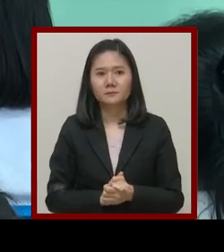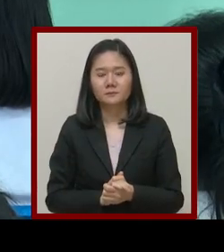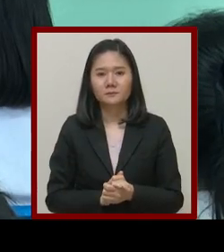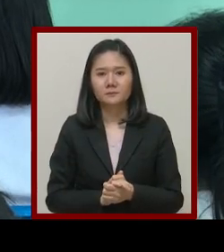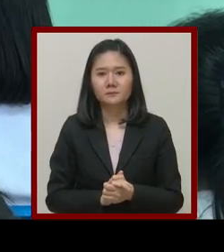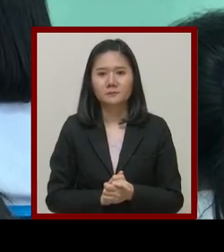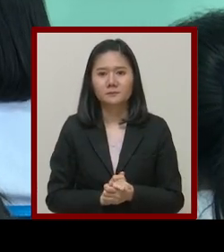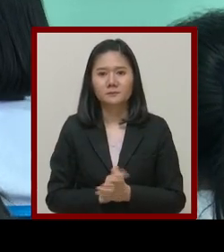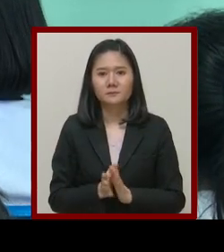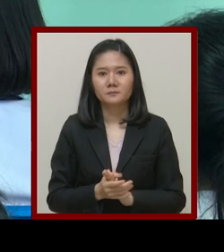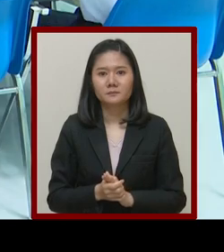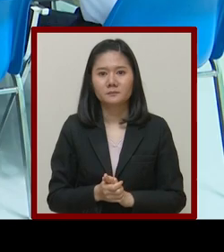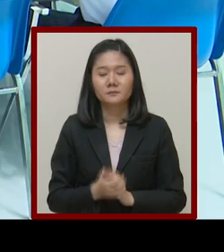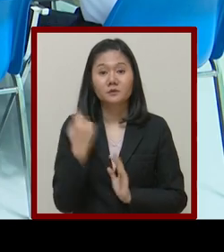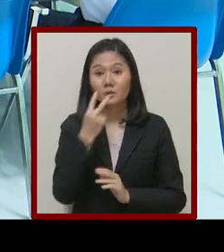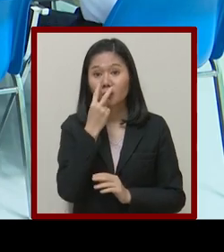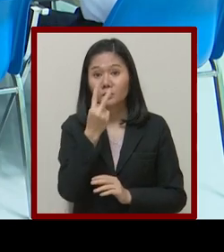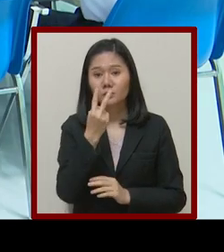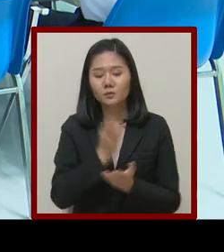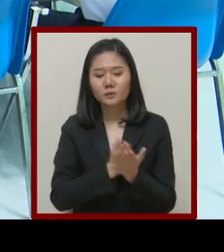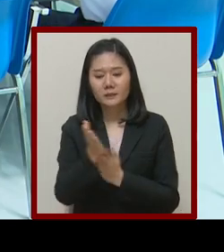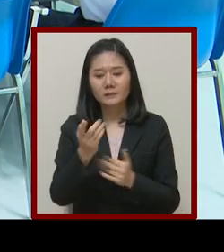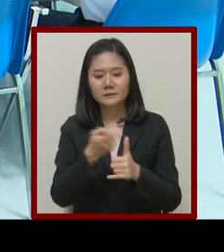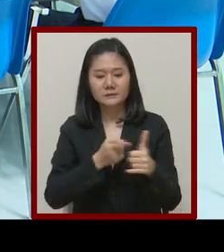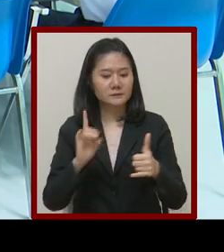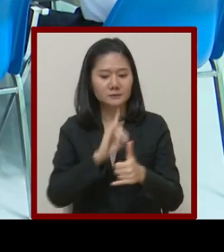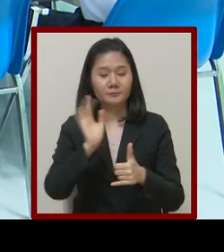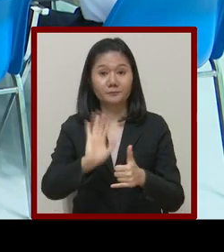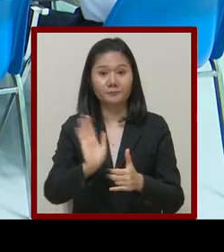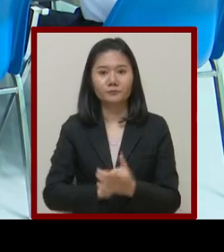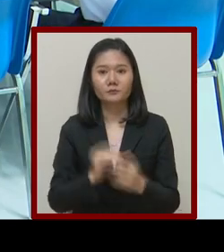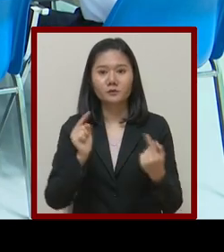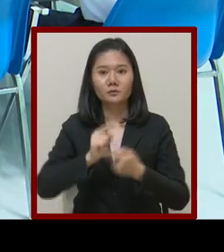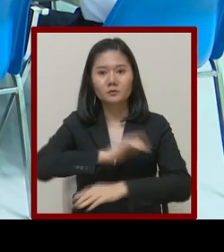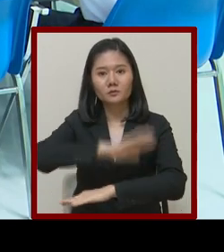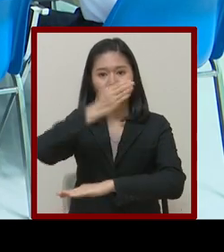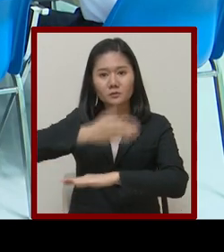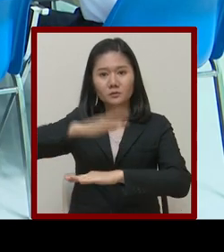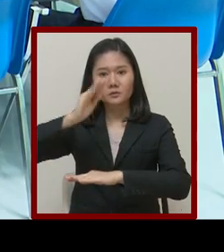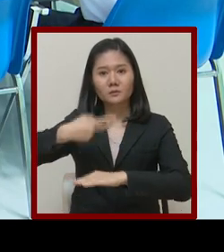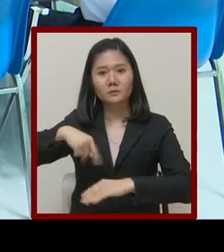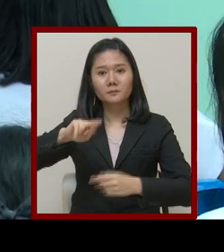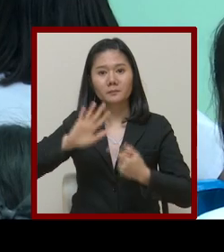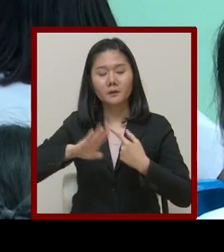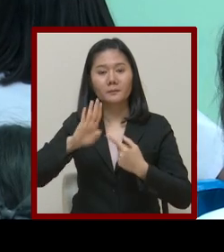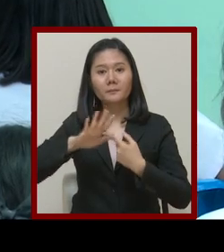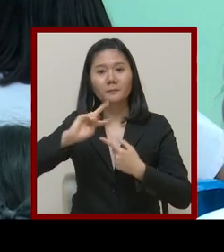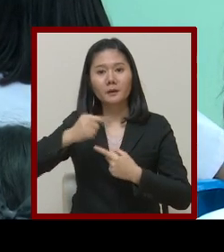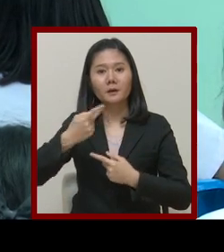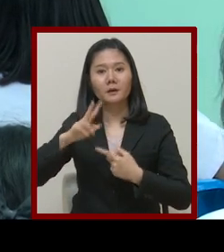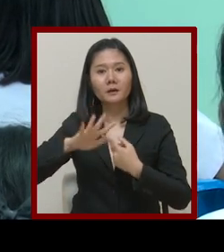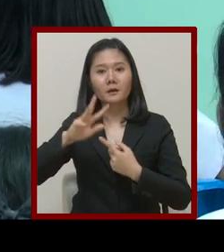ำพานักท่องเที่ยวเที่ยวชมเขตห้ามล่าสัตว์ป่าเขาประบางคามเพราะ